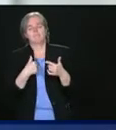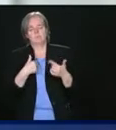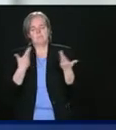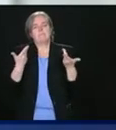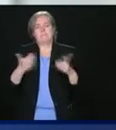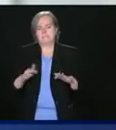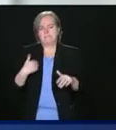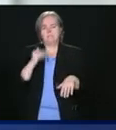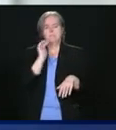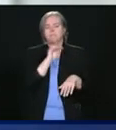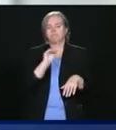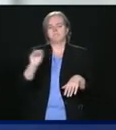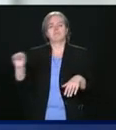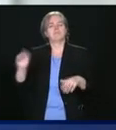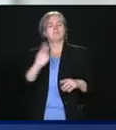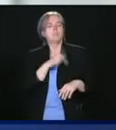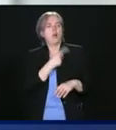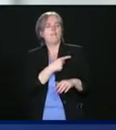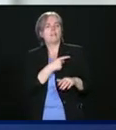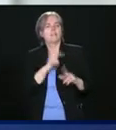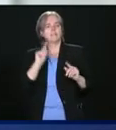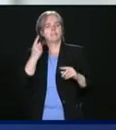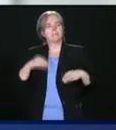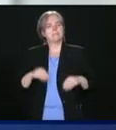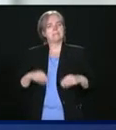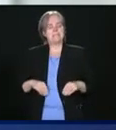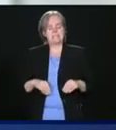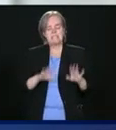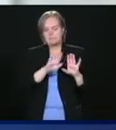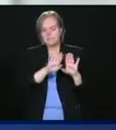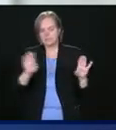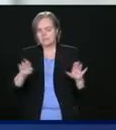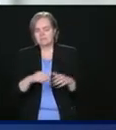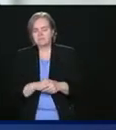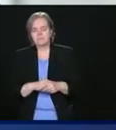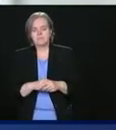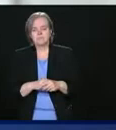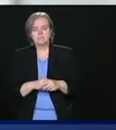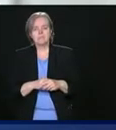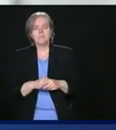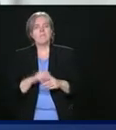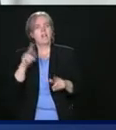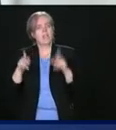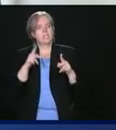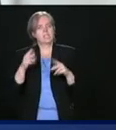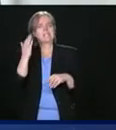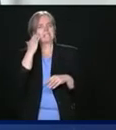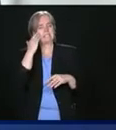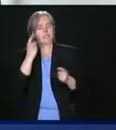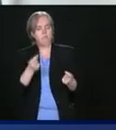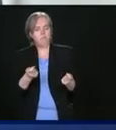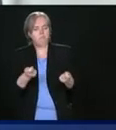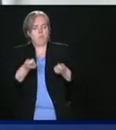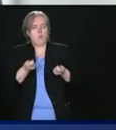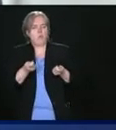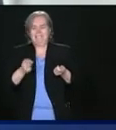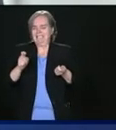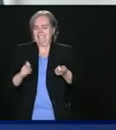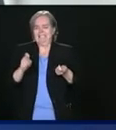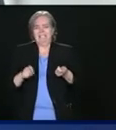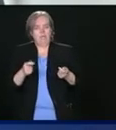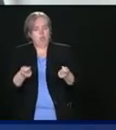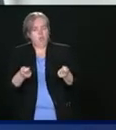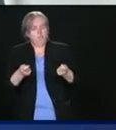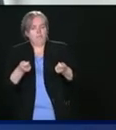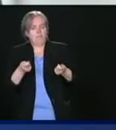avec les premiers ministres des provinces de cet enjeu et tout le monde reconnaît qu'il faut être extrêmement vigilant, prendre des précautions. Il